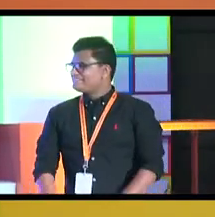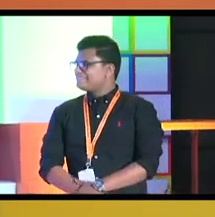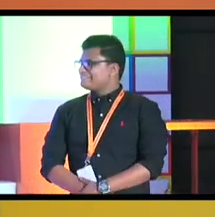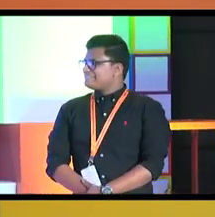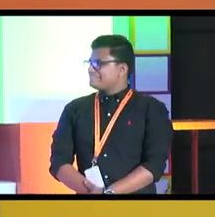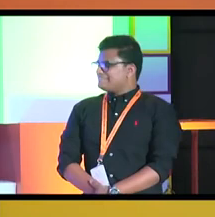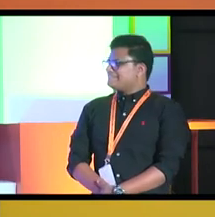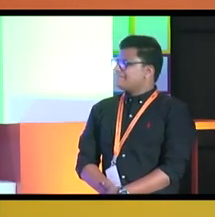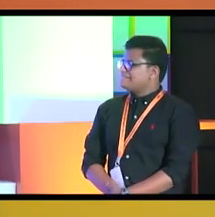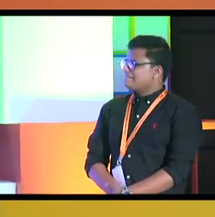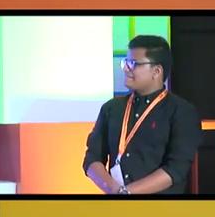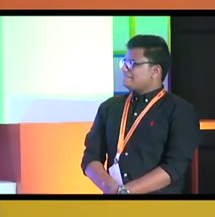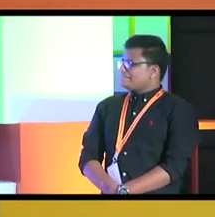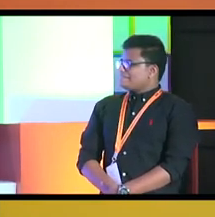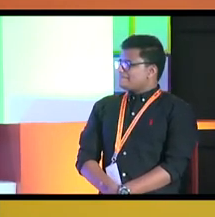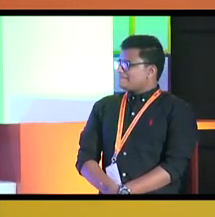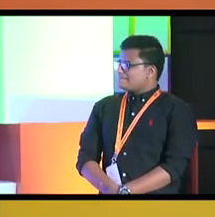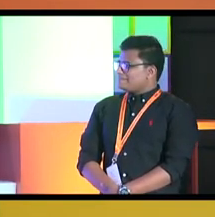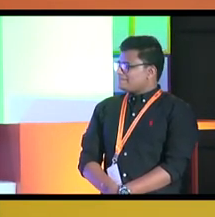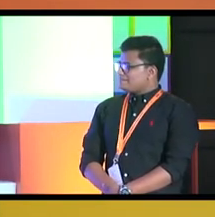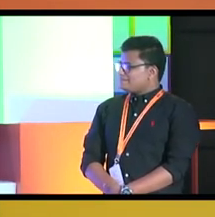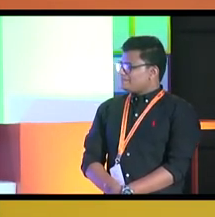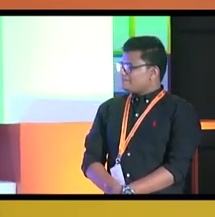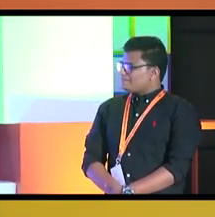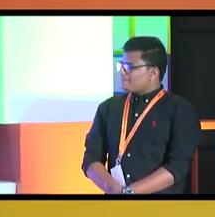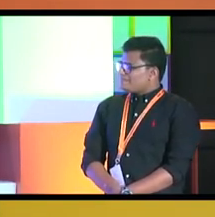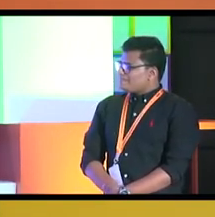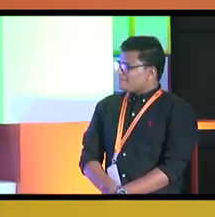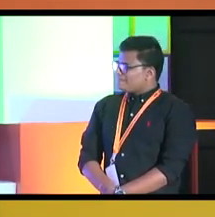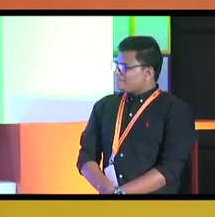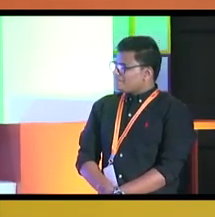एंड यू कैन सी हाउ कंसर्न इज द ट्रेनर.